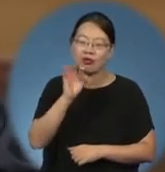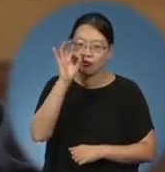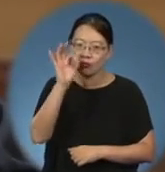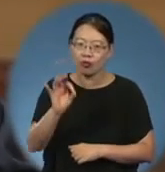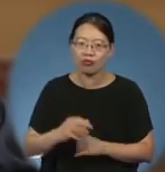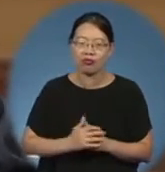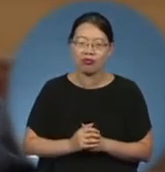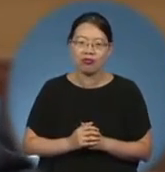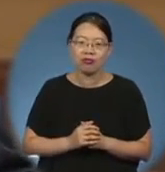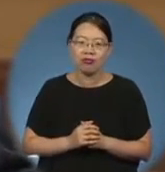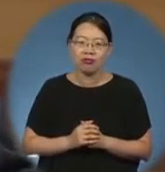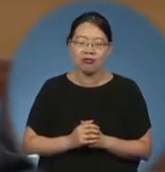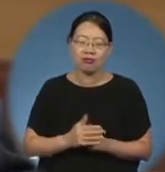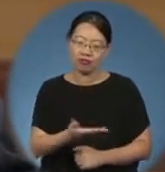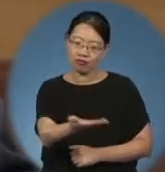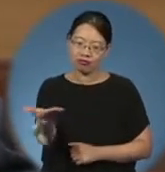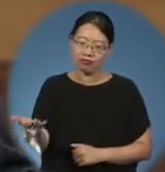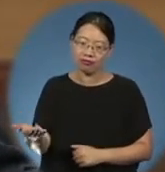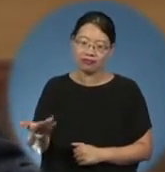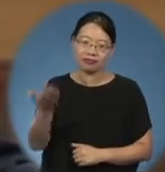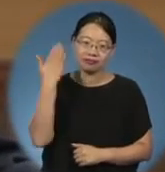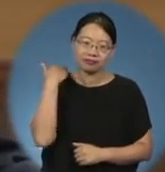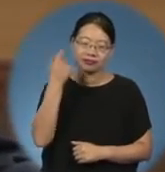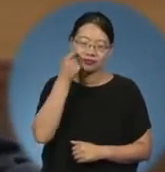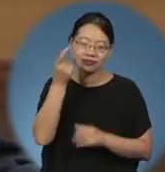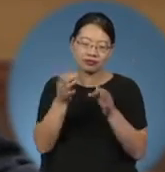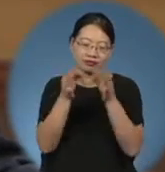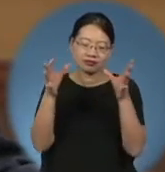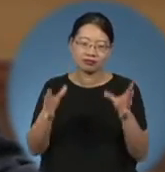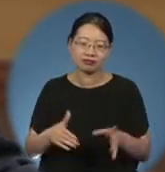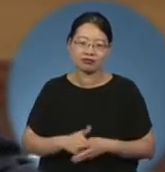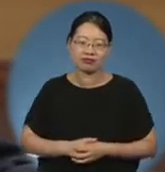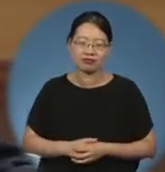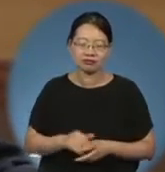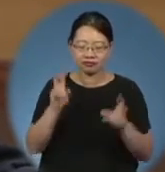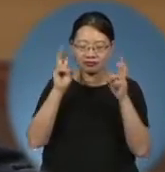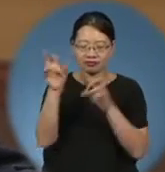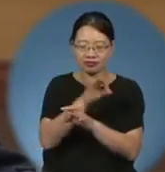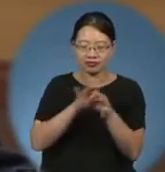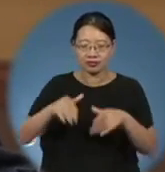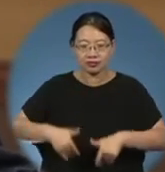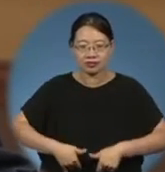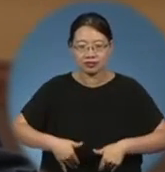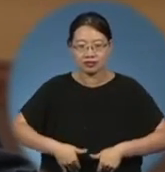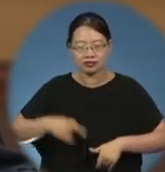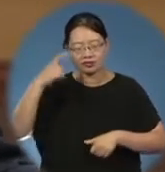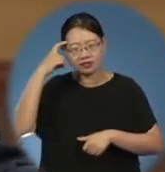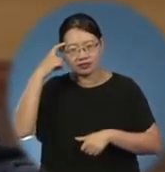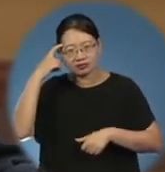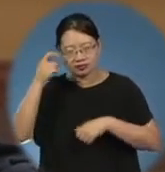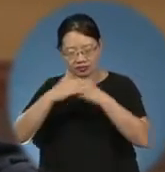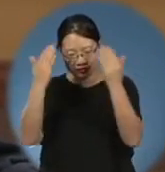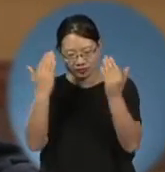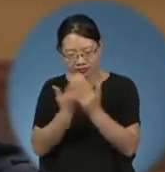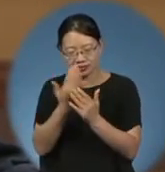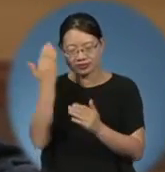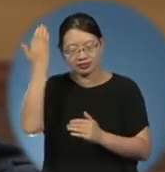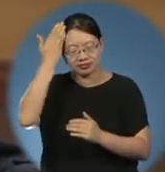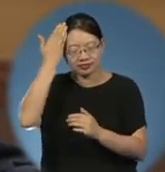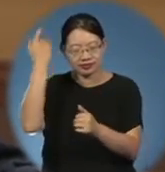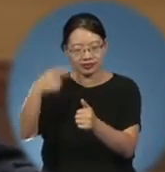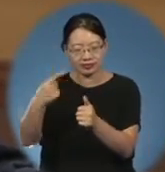어 제군들 내가 지난 6개월 동안 기업 경영이 필요하다고 생각되는 다 가르쳤다 함